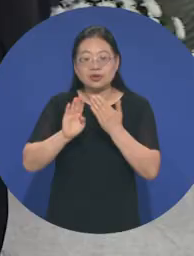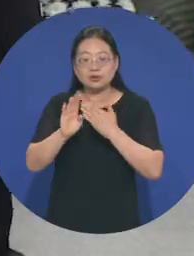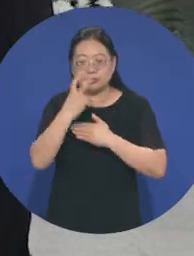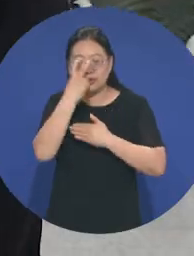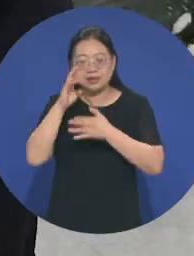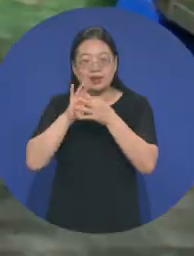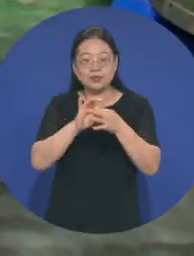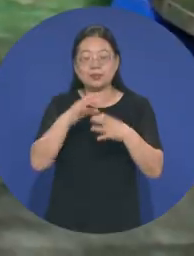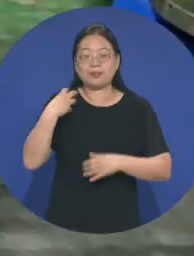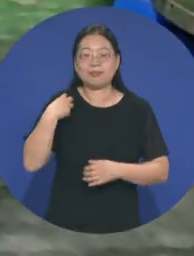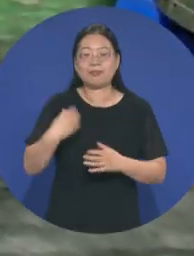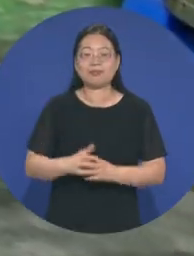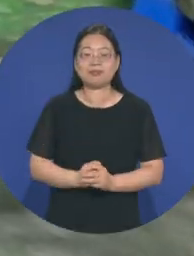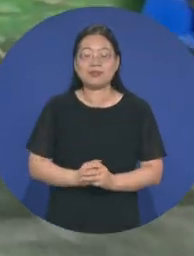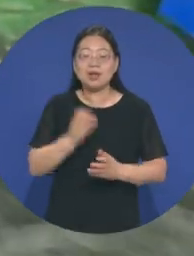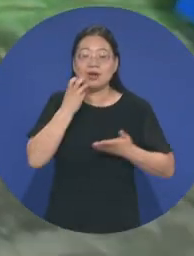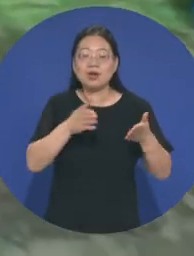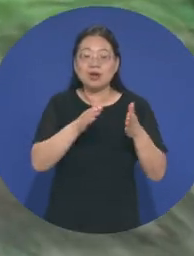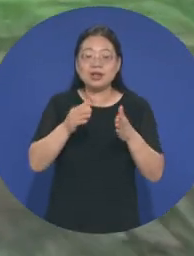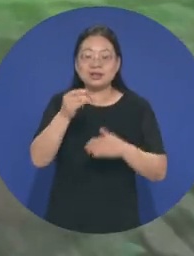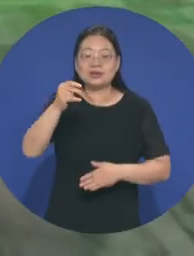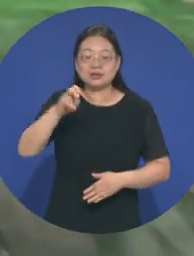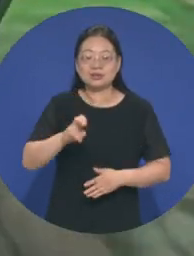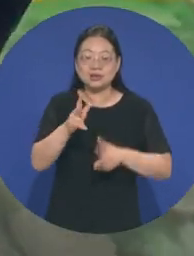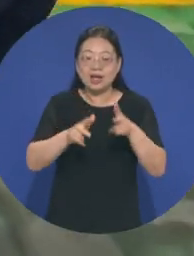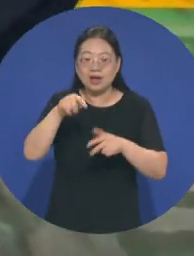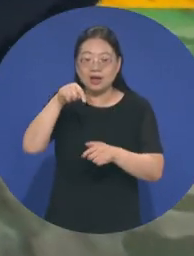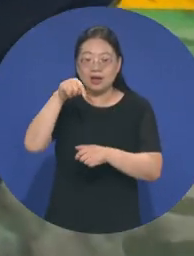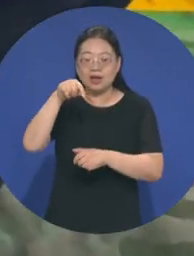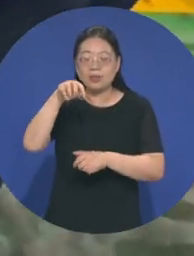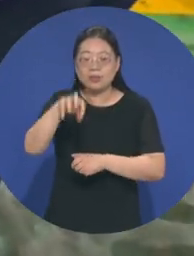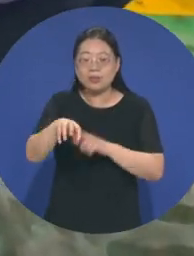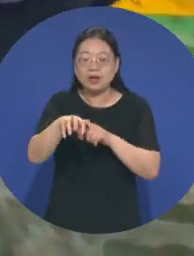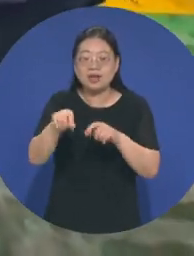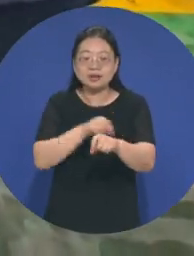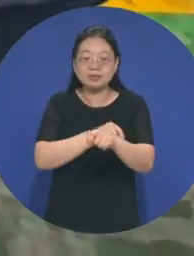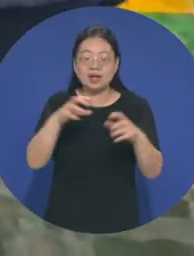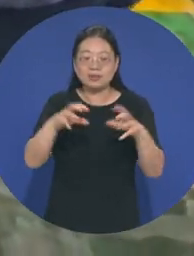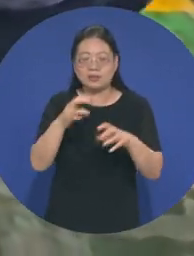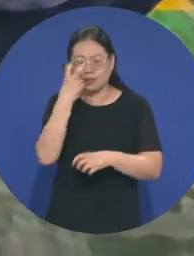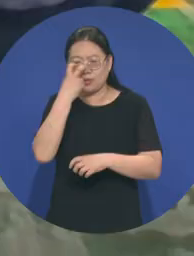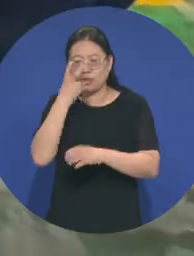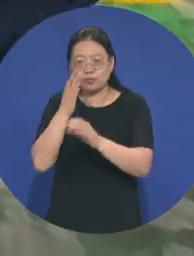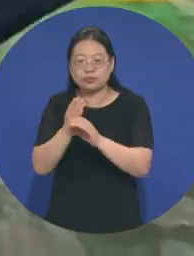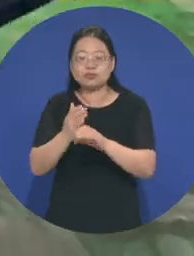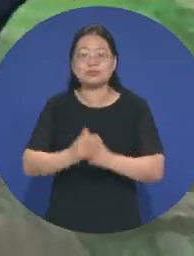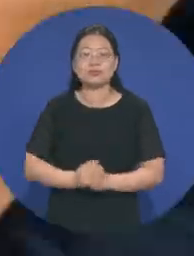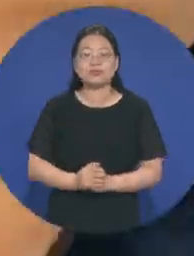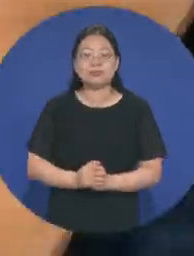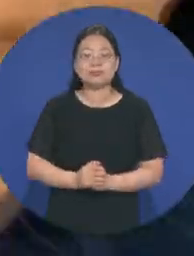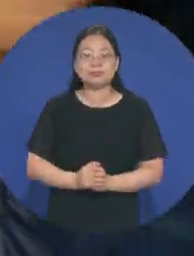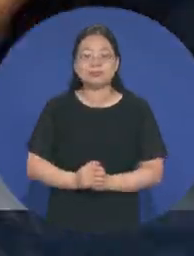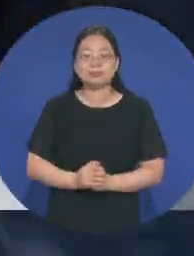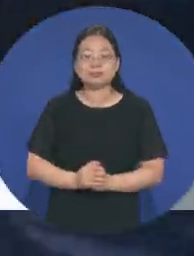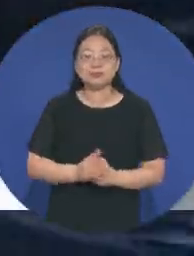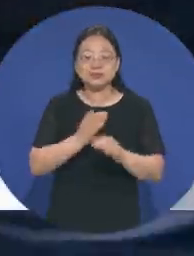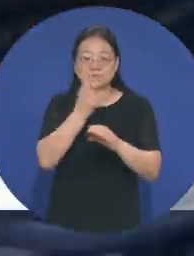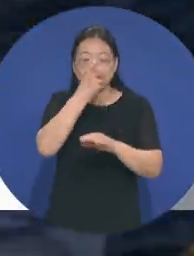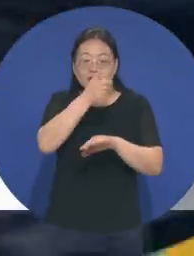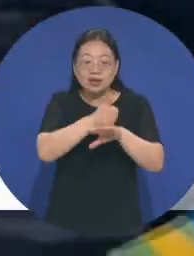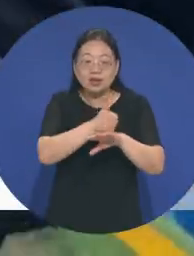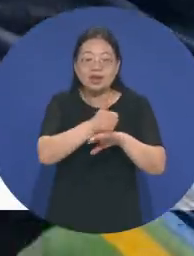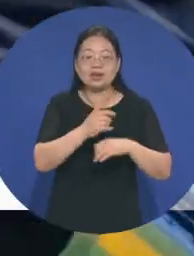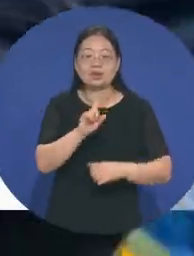계획입니다. 경기도 내 리튬 취급 사업장을 대상으로 특별합동 점검을 벌이고 있습니다. 중간 점검